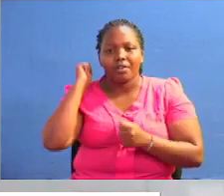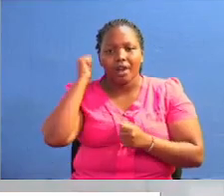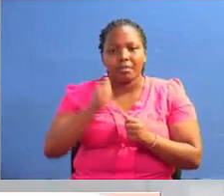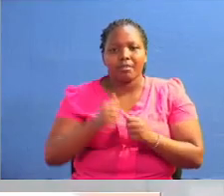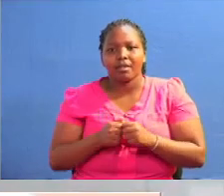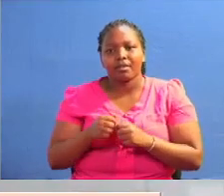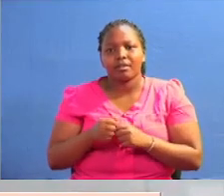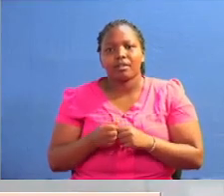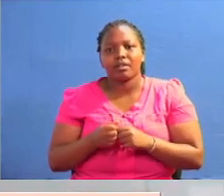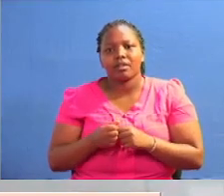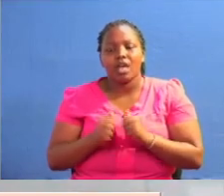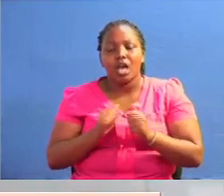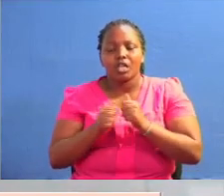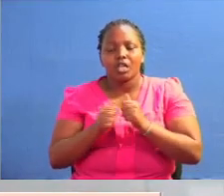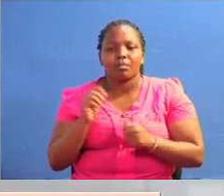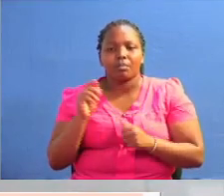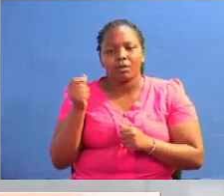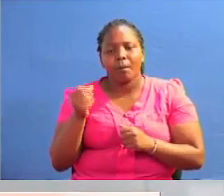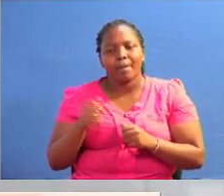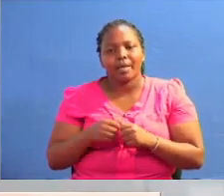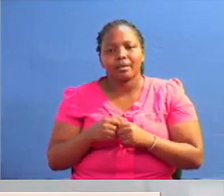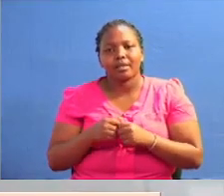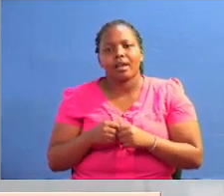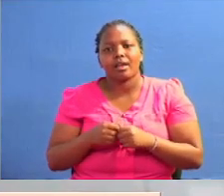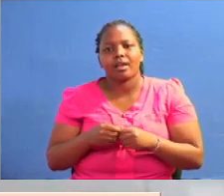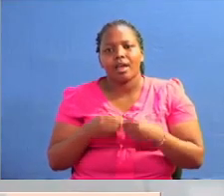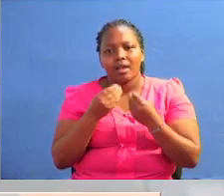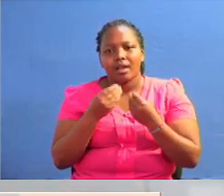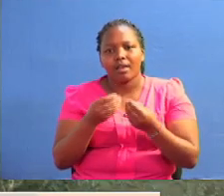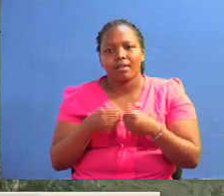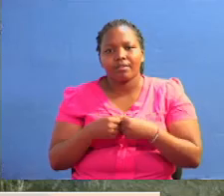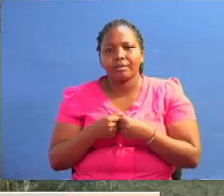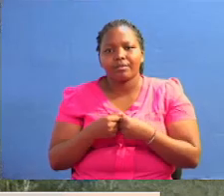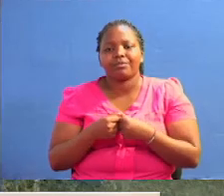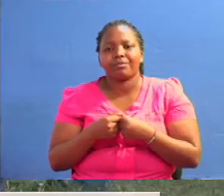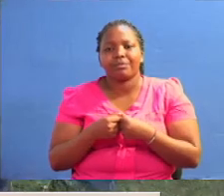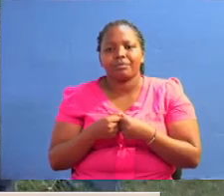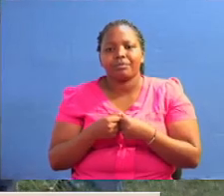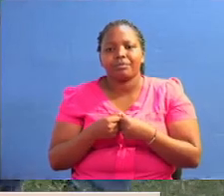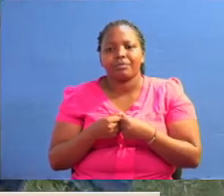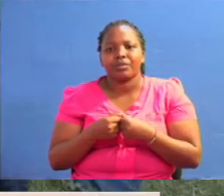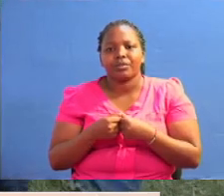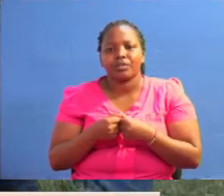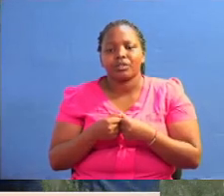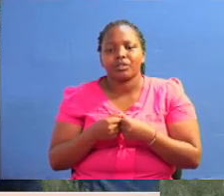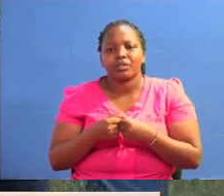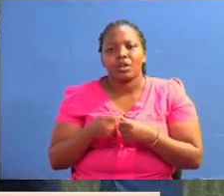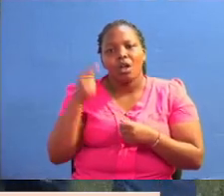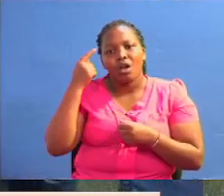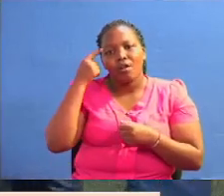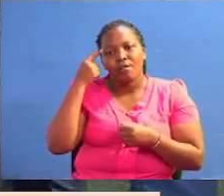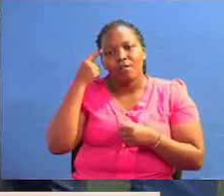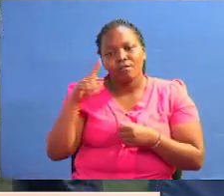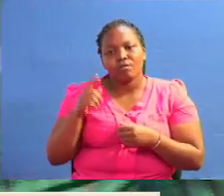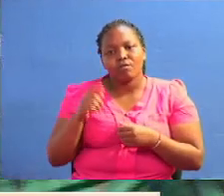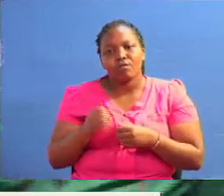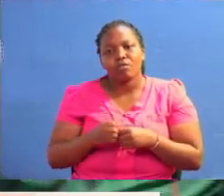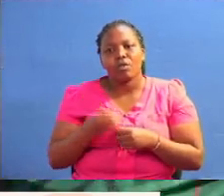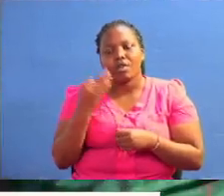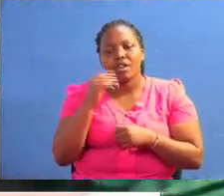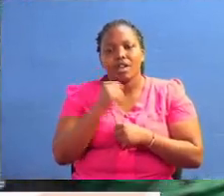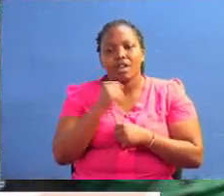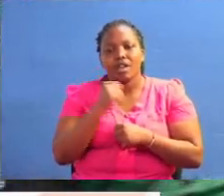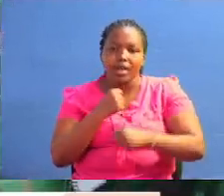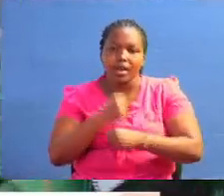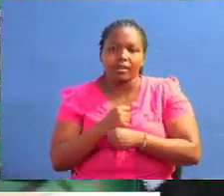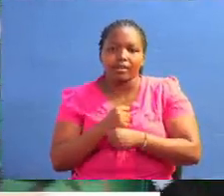Sport Pesa imetia saini ufadhili wa shilingi milioni 126 kwa mkataba wa miaka mitatu.